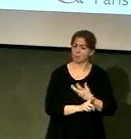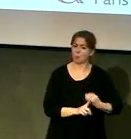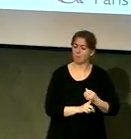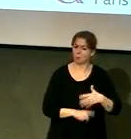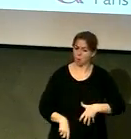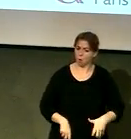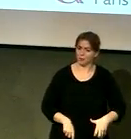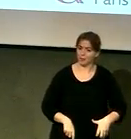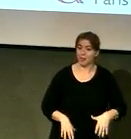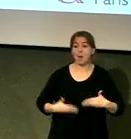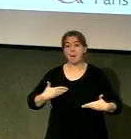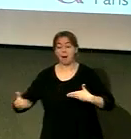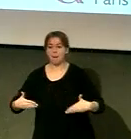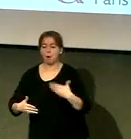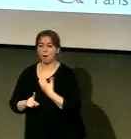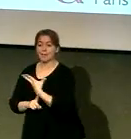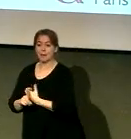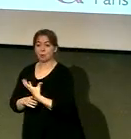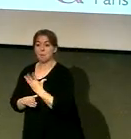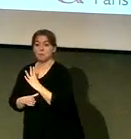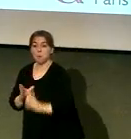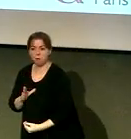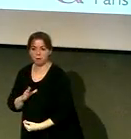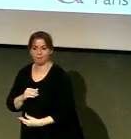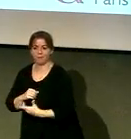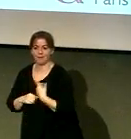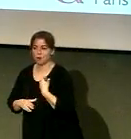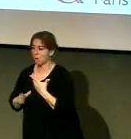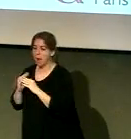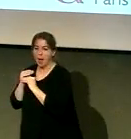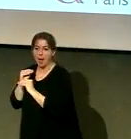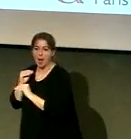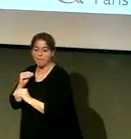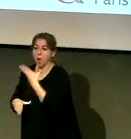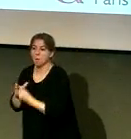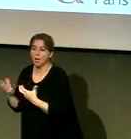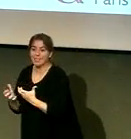il faut que je reprenne de l'alcool, il faut que je reprenne de la drogue ». Or, c'est les signes de